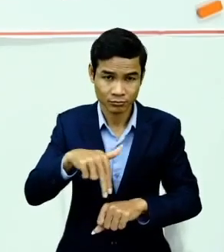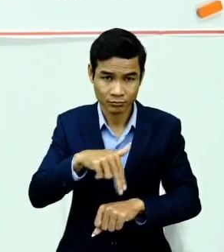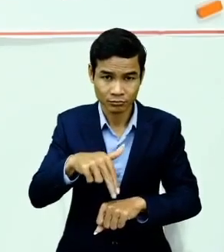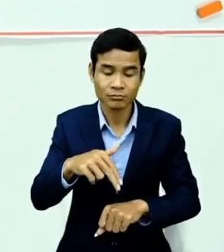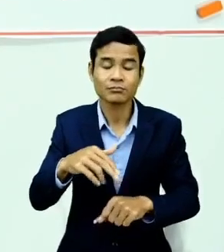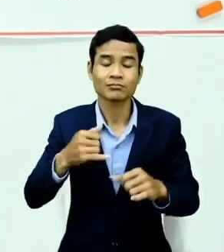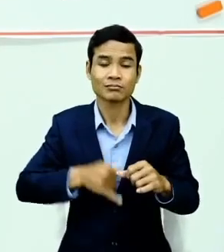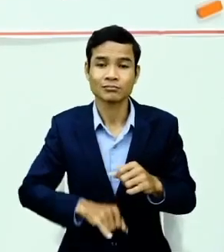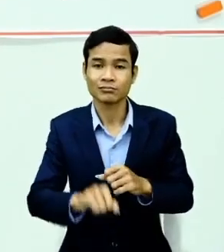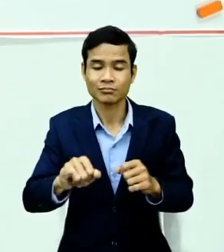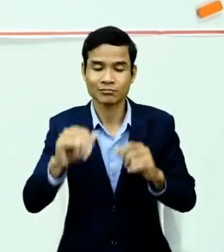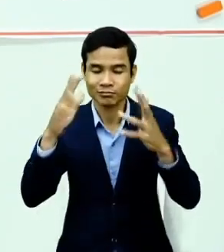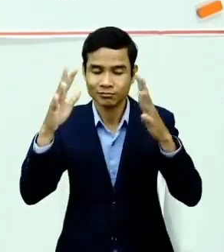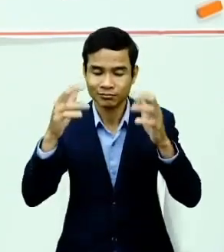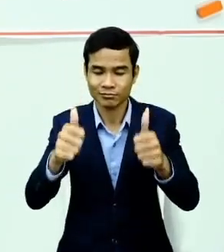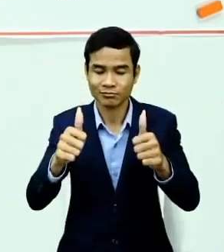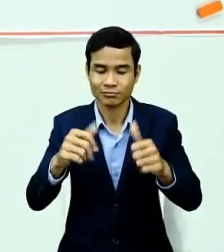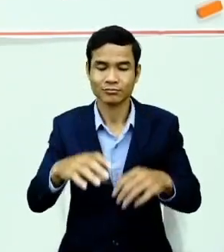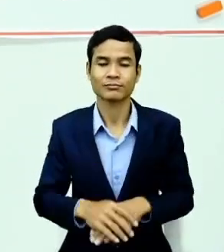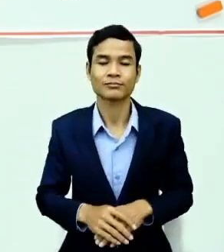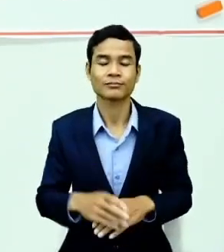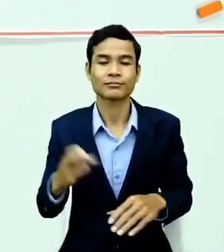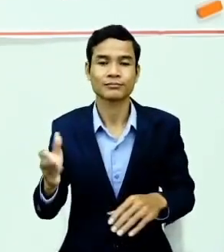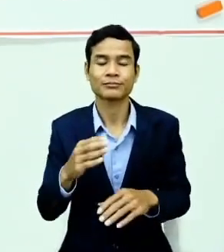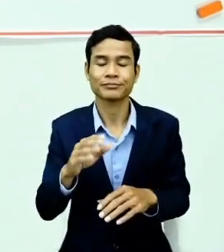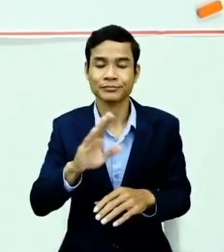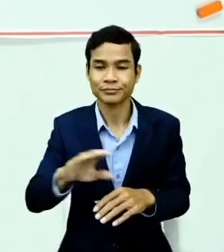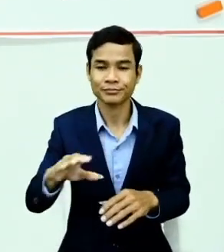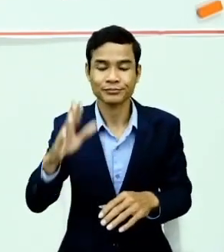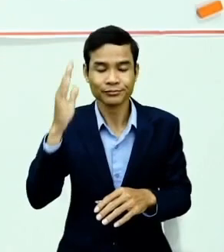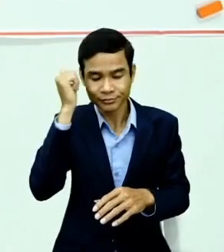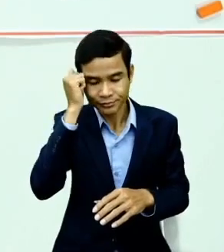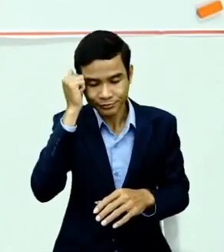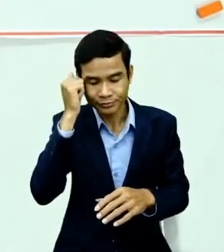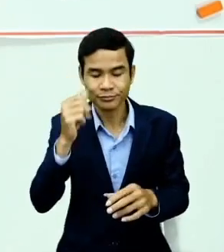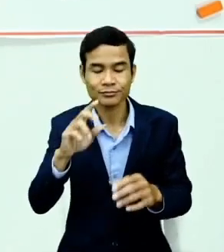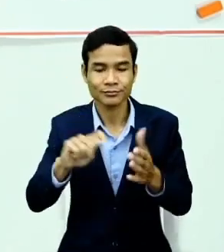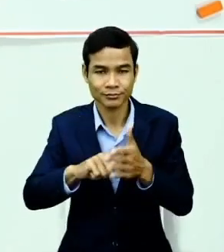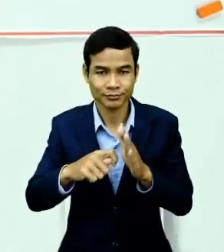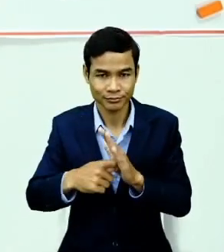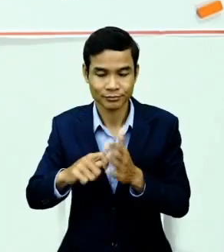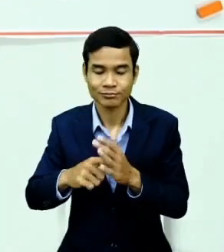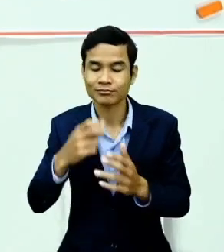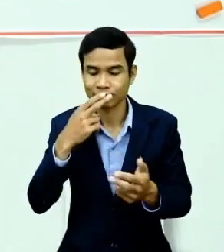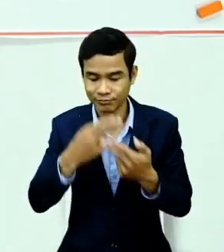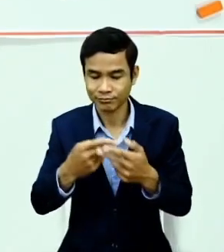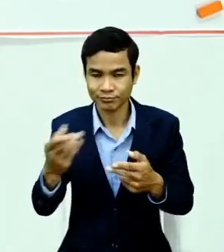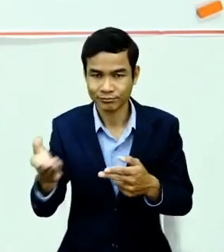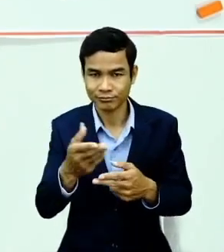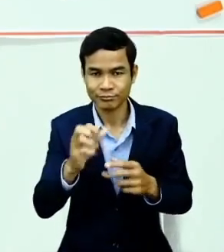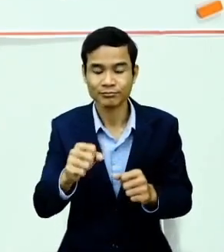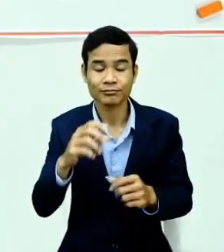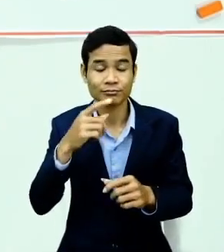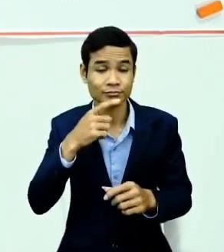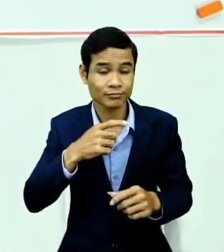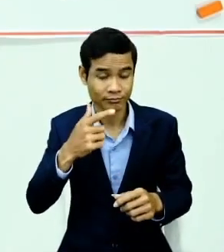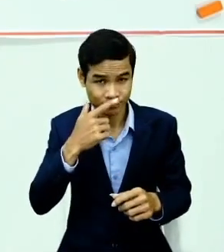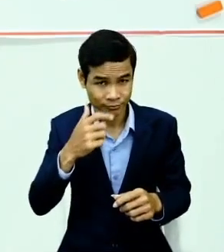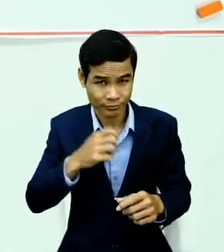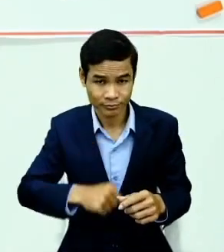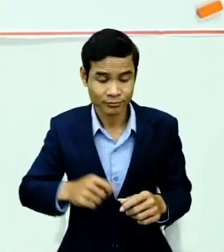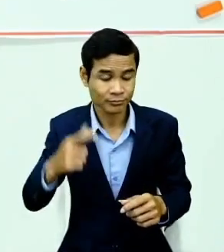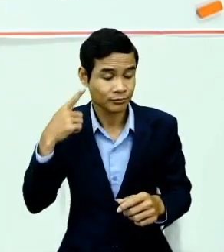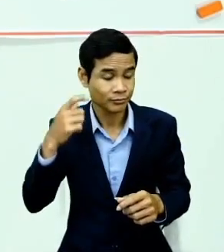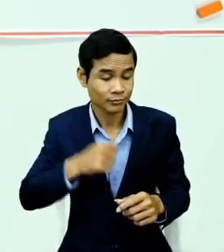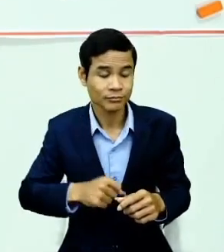lọt nè té đầy môi con chà chẳng con mang trong chám khlâm xa mê riêng được bỏ dường chà cứ chị đôn chị ta nộp